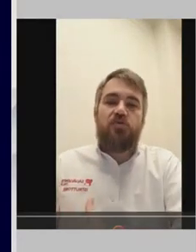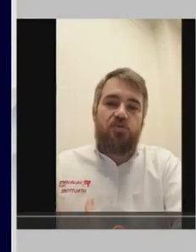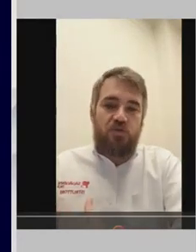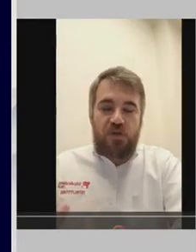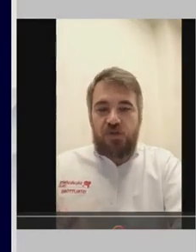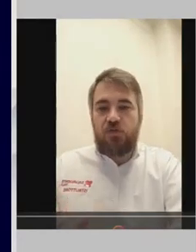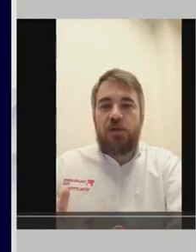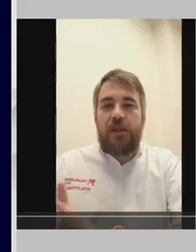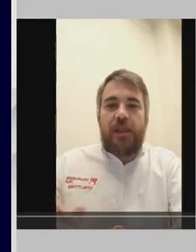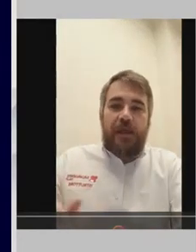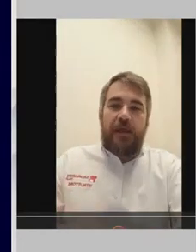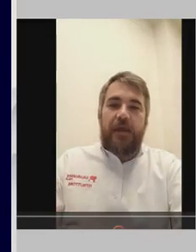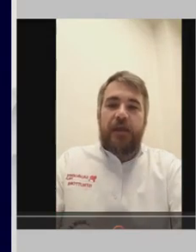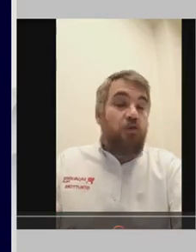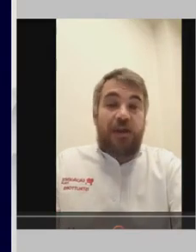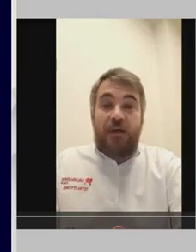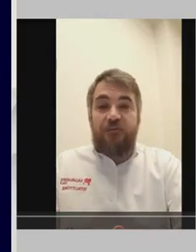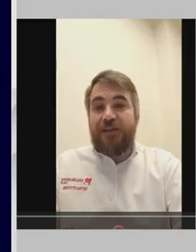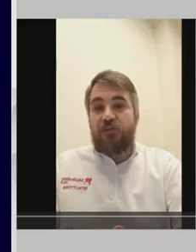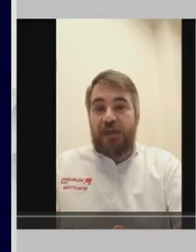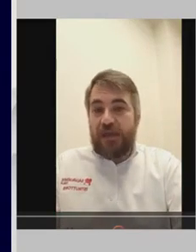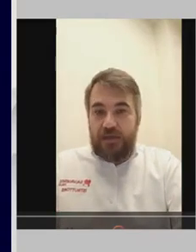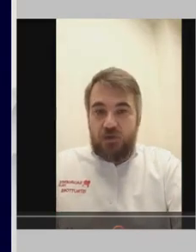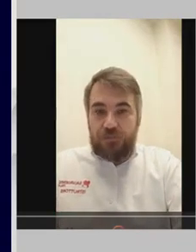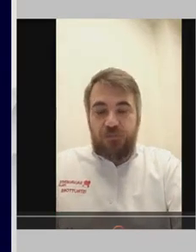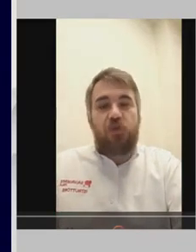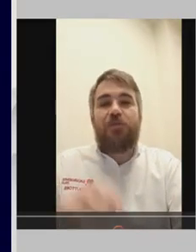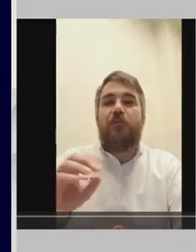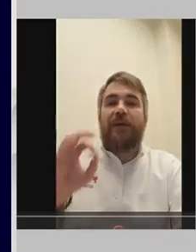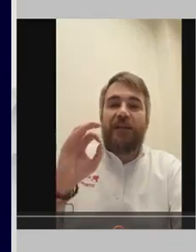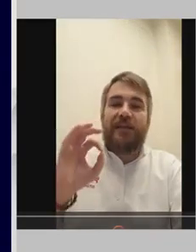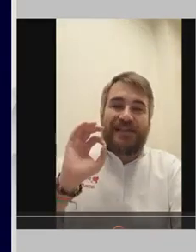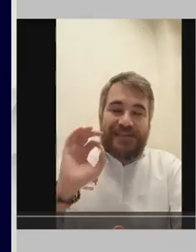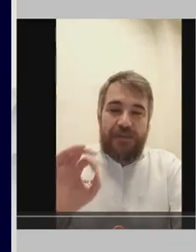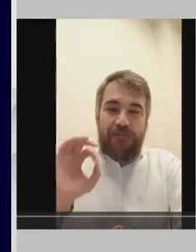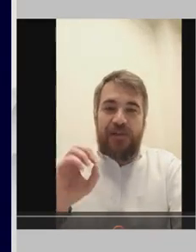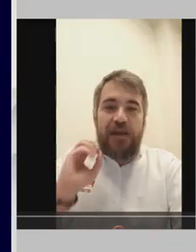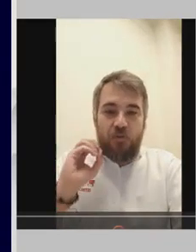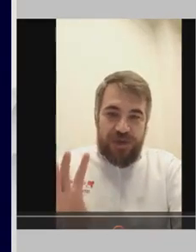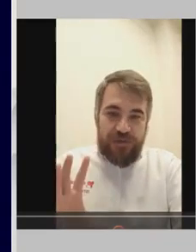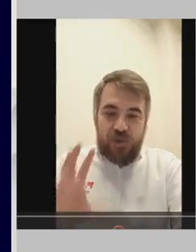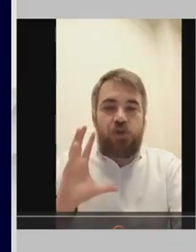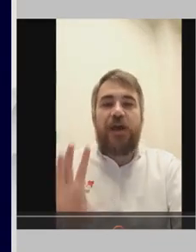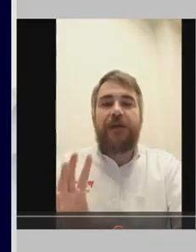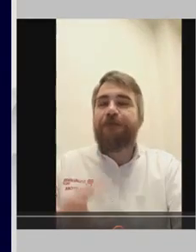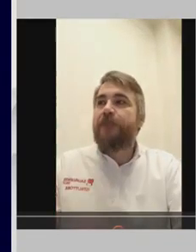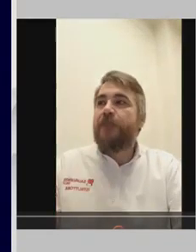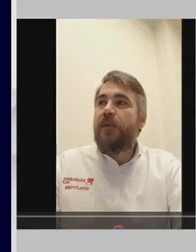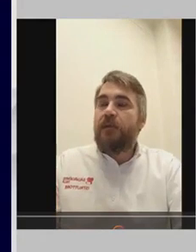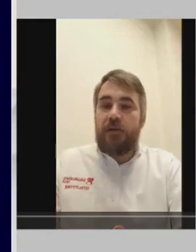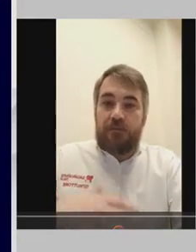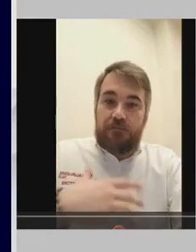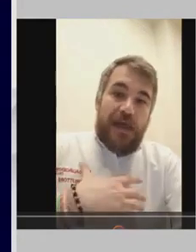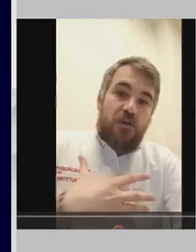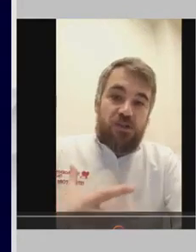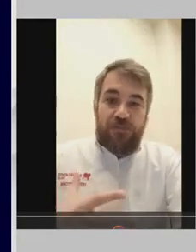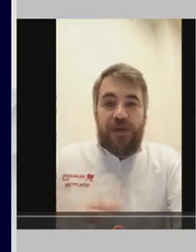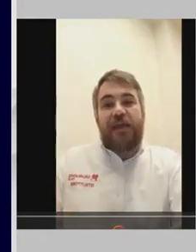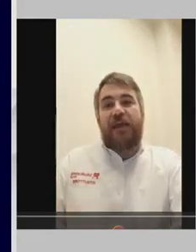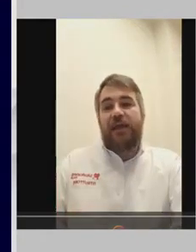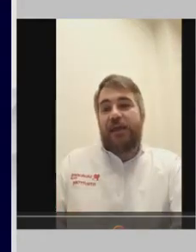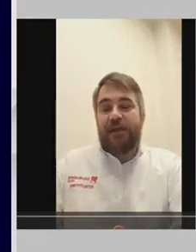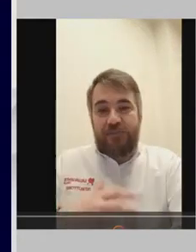primo soccorso non è un fatto tecnico, noi dobbiamo partire sempre da qui, cioè a